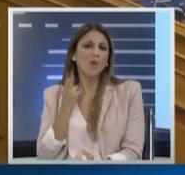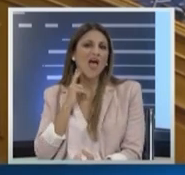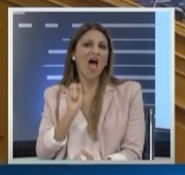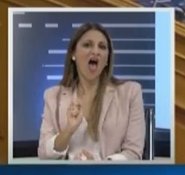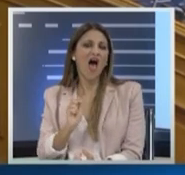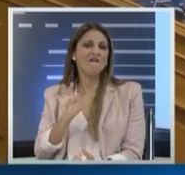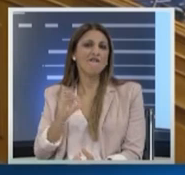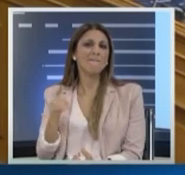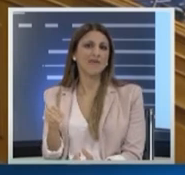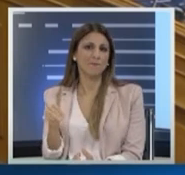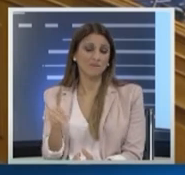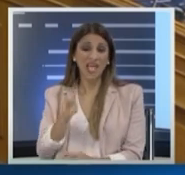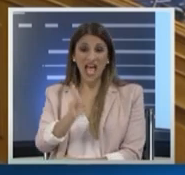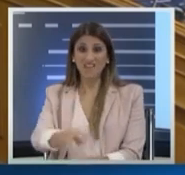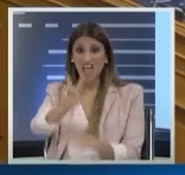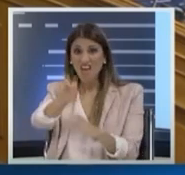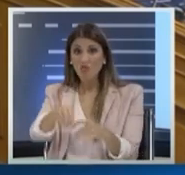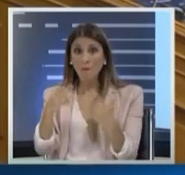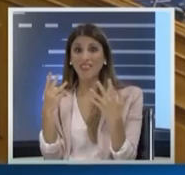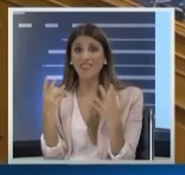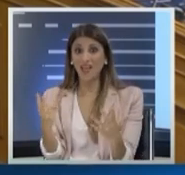συμπεριλαμβανομένων και αυτών των 73 αφημοί,